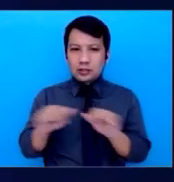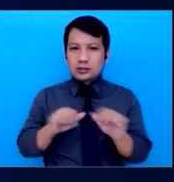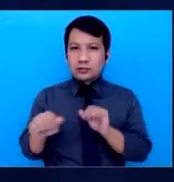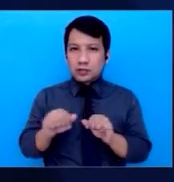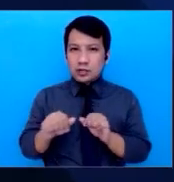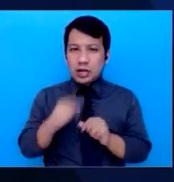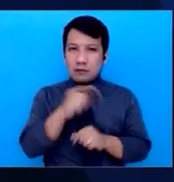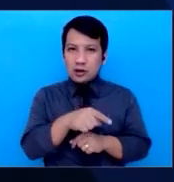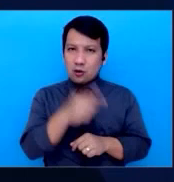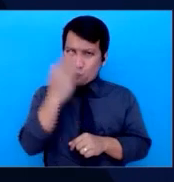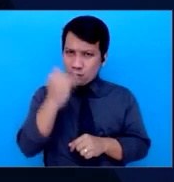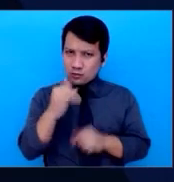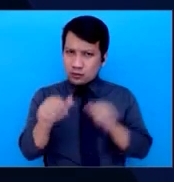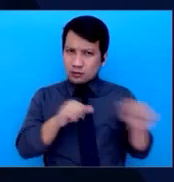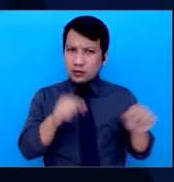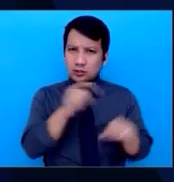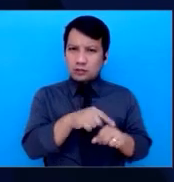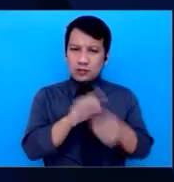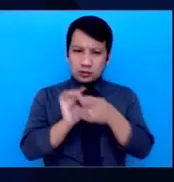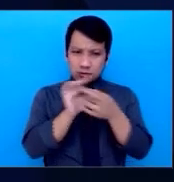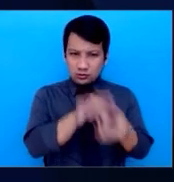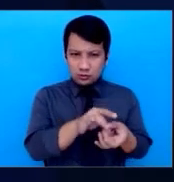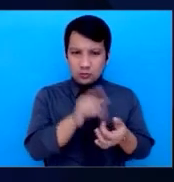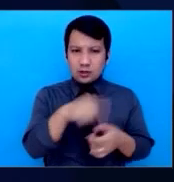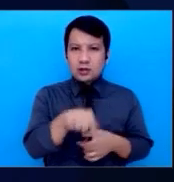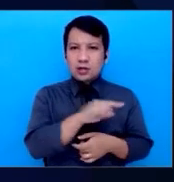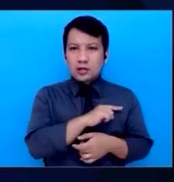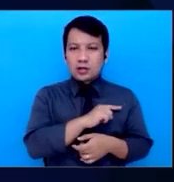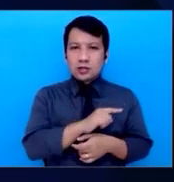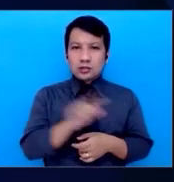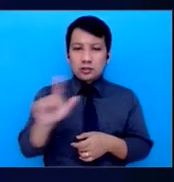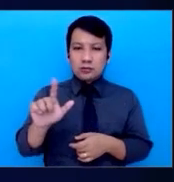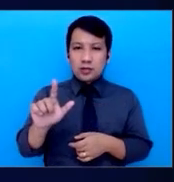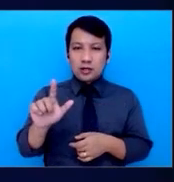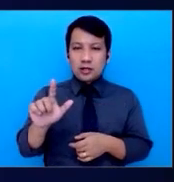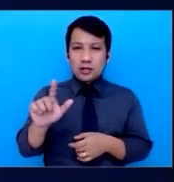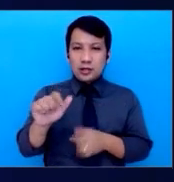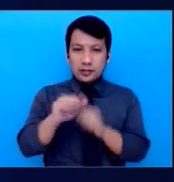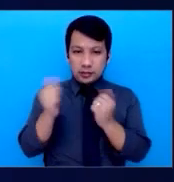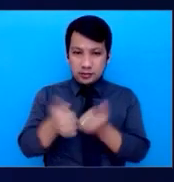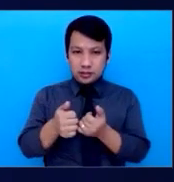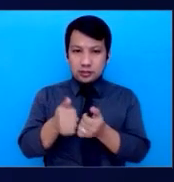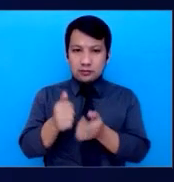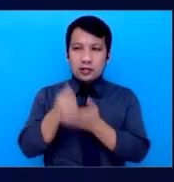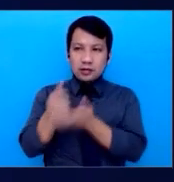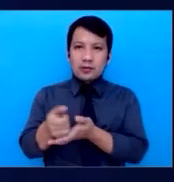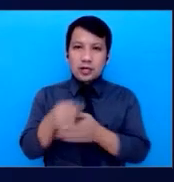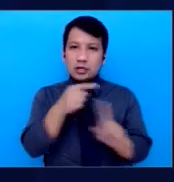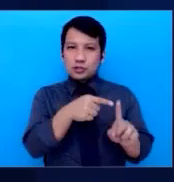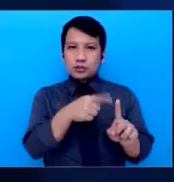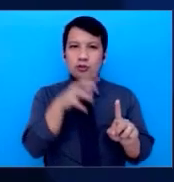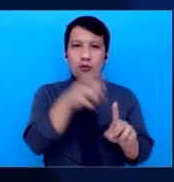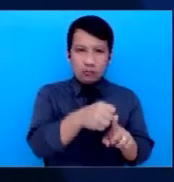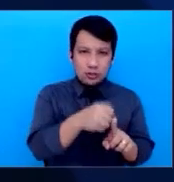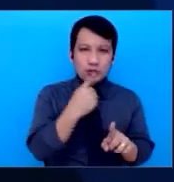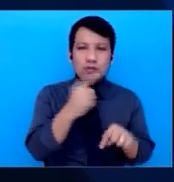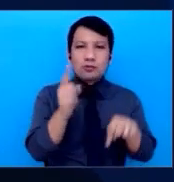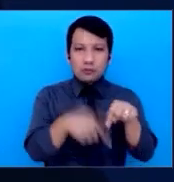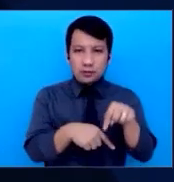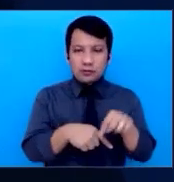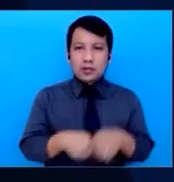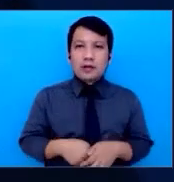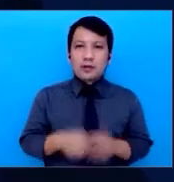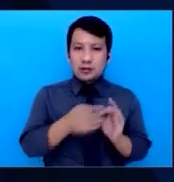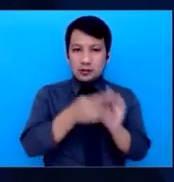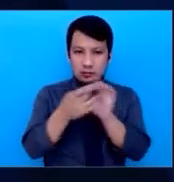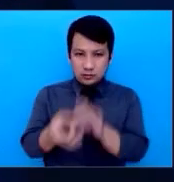maaksyonan ito. Naikipagtulungan din sila sa law enforcement agencies para mapanagot ang mga dapat managot. Naikipag-ugnayan na